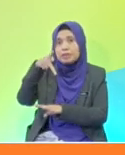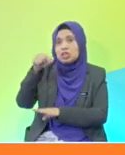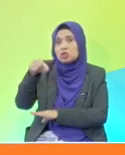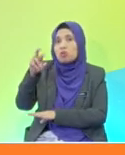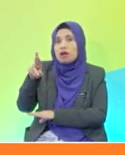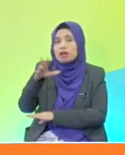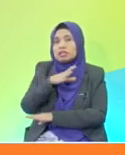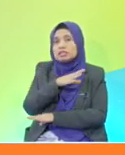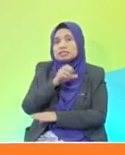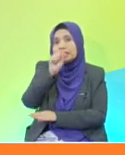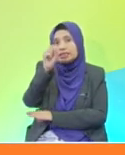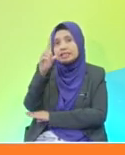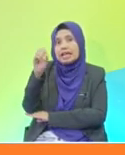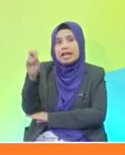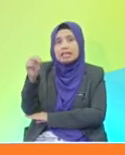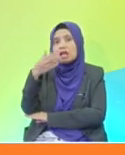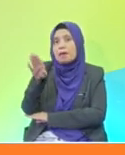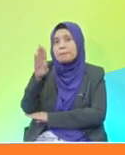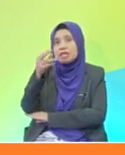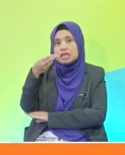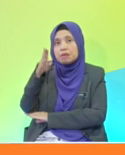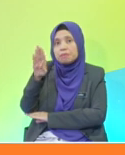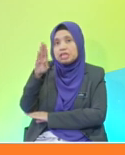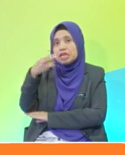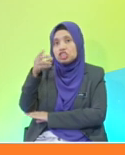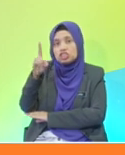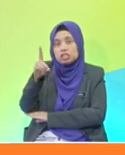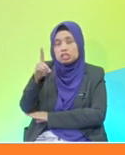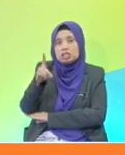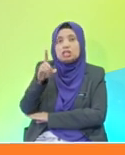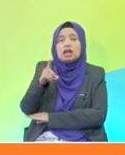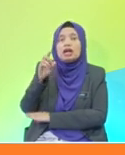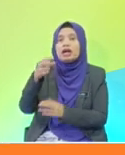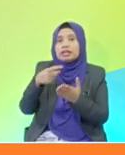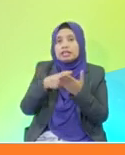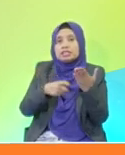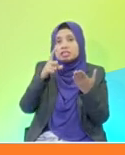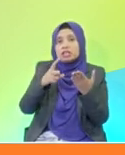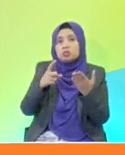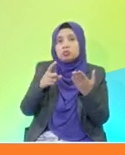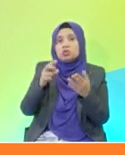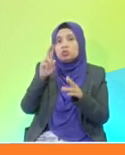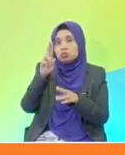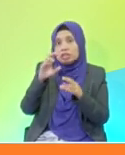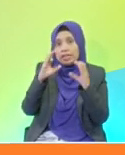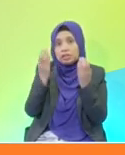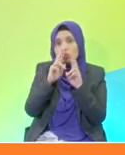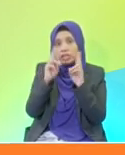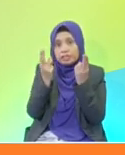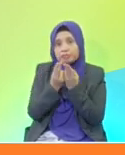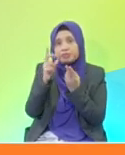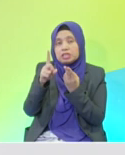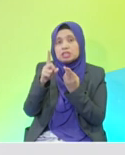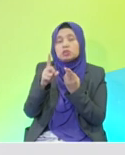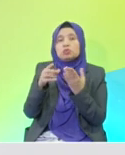Oke jumlah keluaran adalah 200 unit harga seuni adalah 15 Ringgit sewot hilang